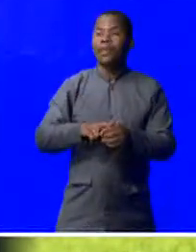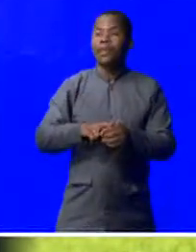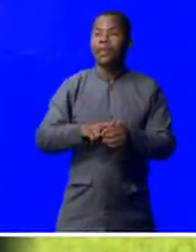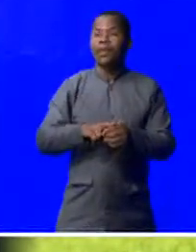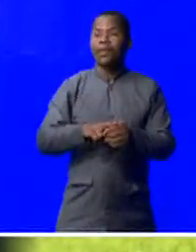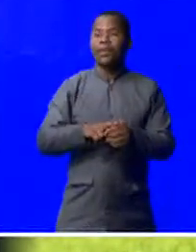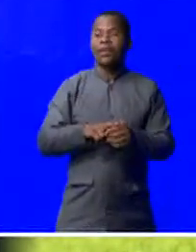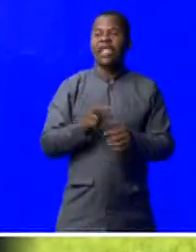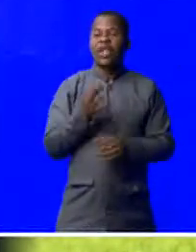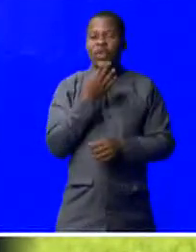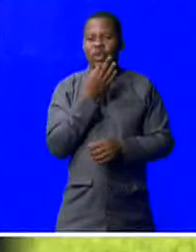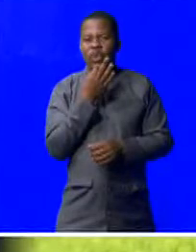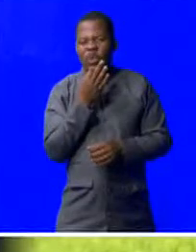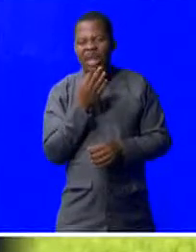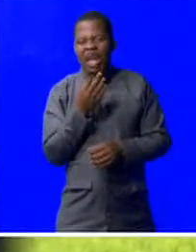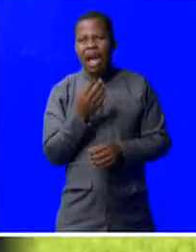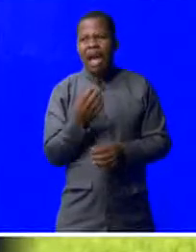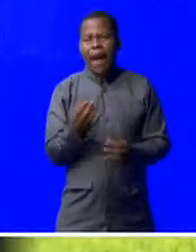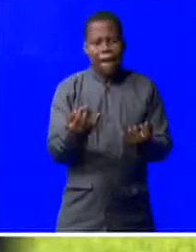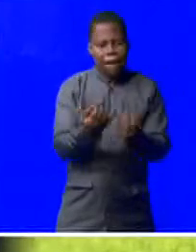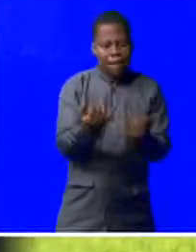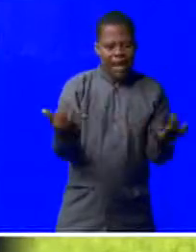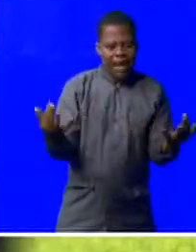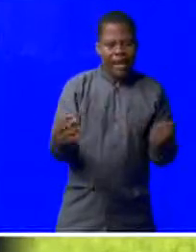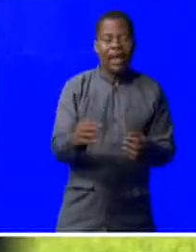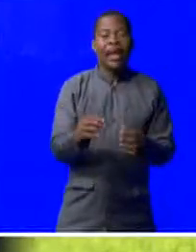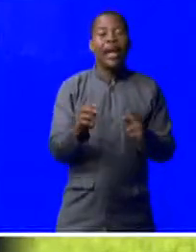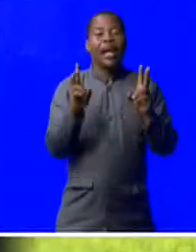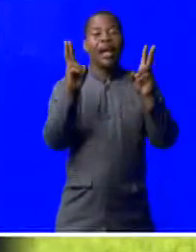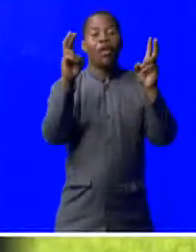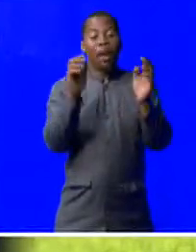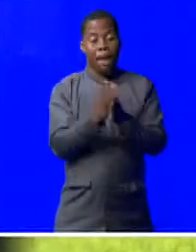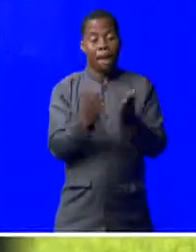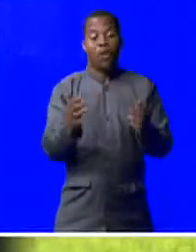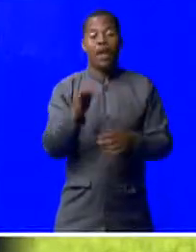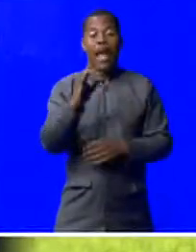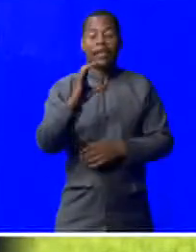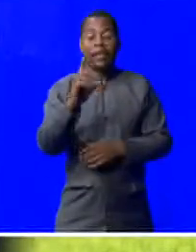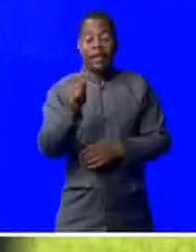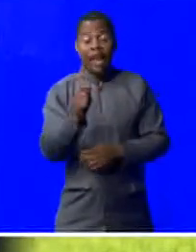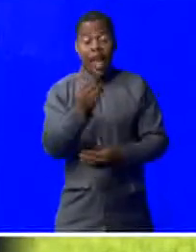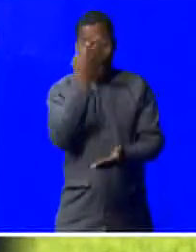baningi bantwana labafundze bo ICT eveni